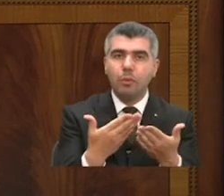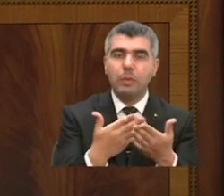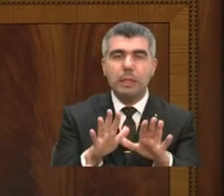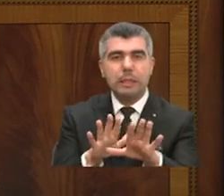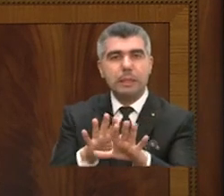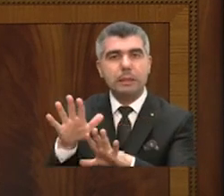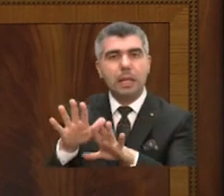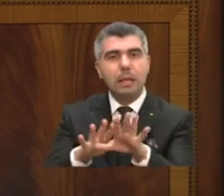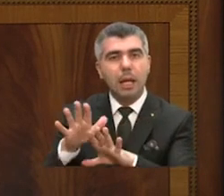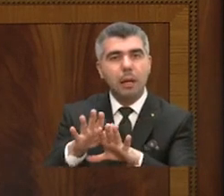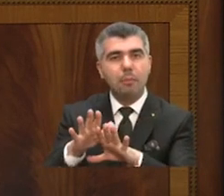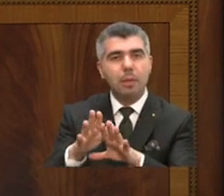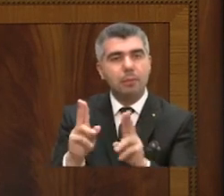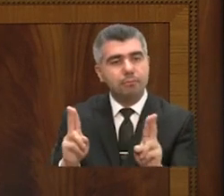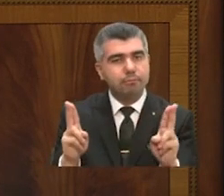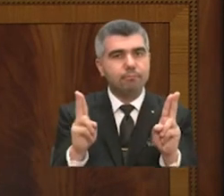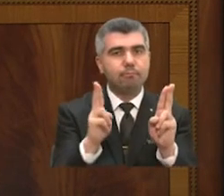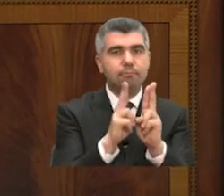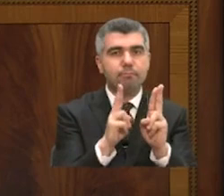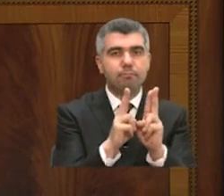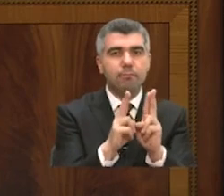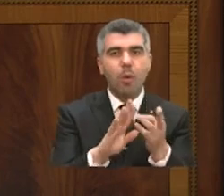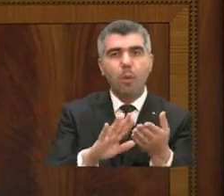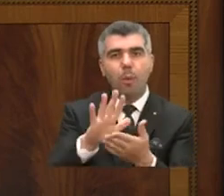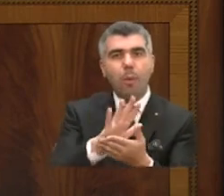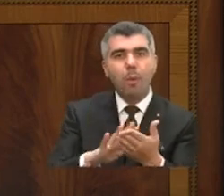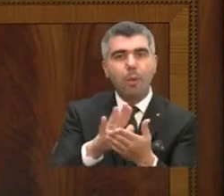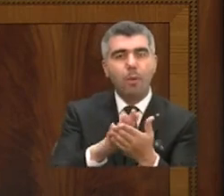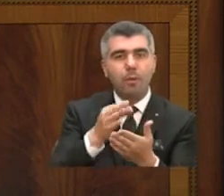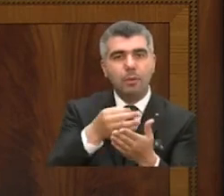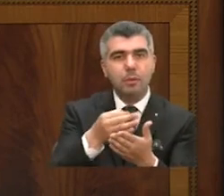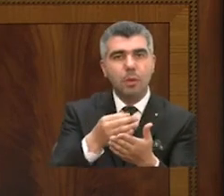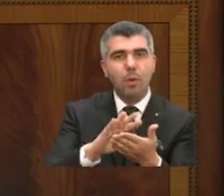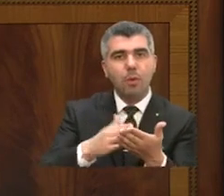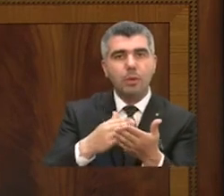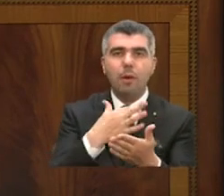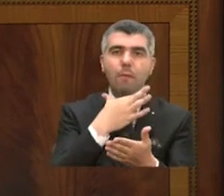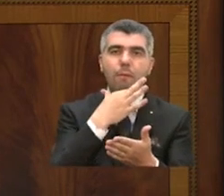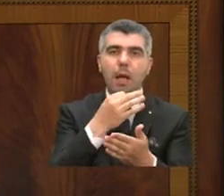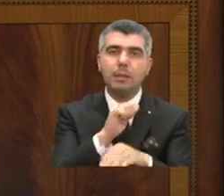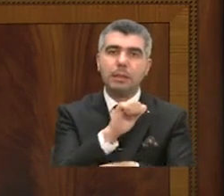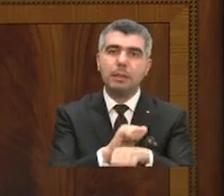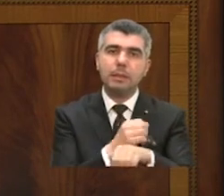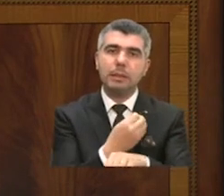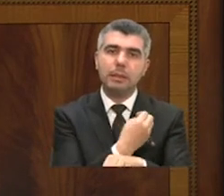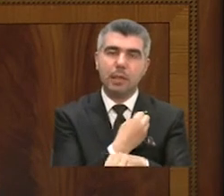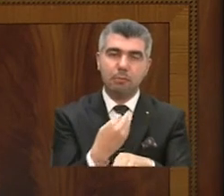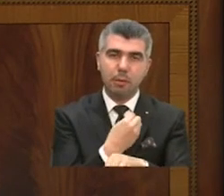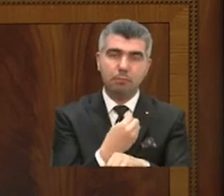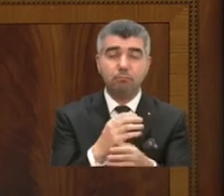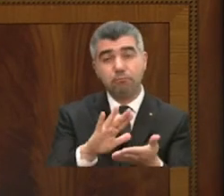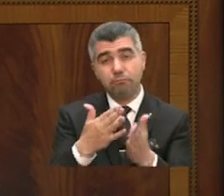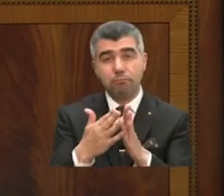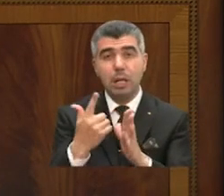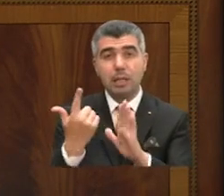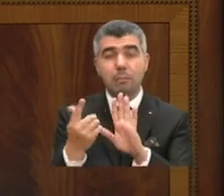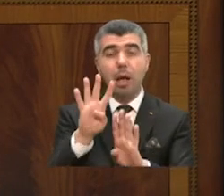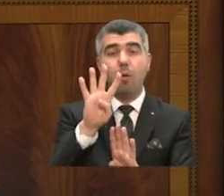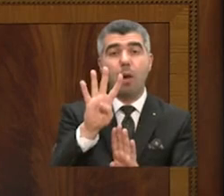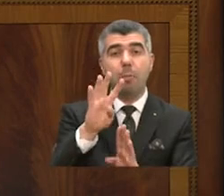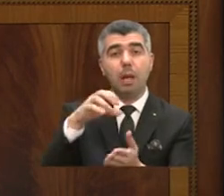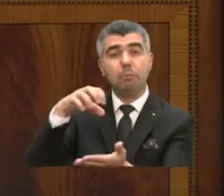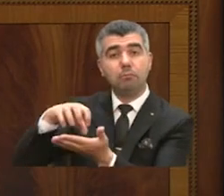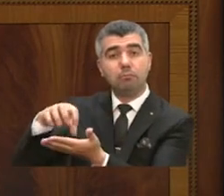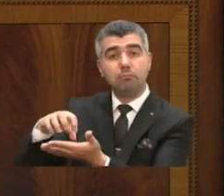وتأهيل بنيات الاستقبال لتسهيل إدماج المواطنين في التغطية الصحية، بحيث تم خلق 47 وكالة جديدة